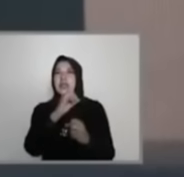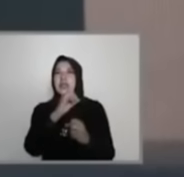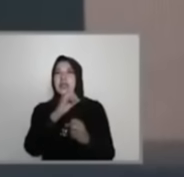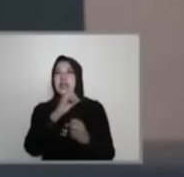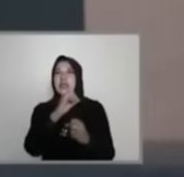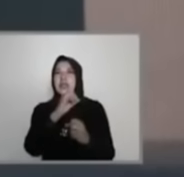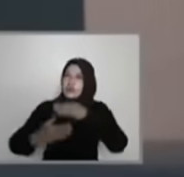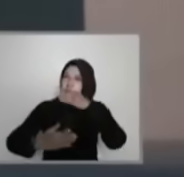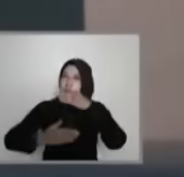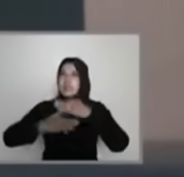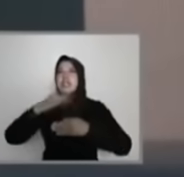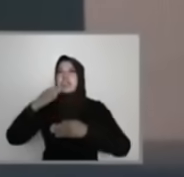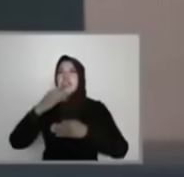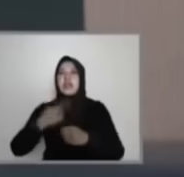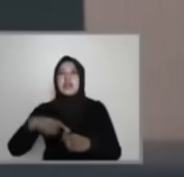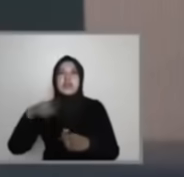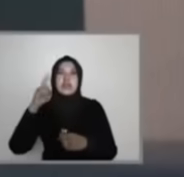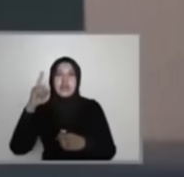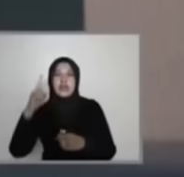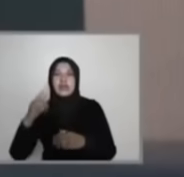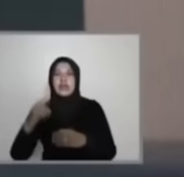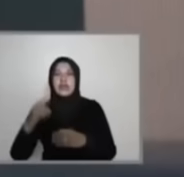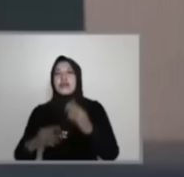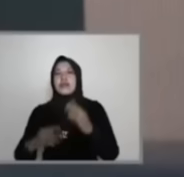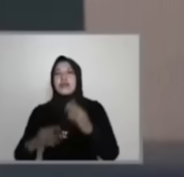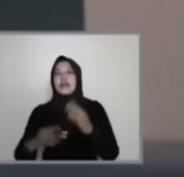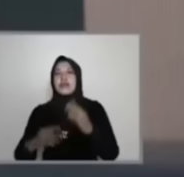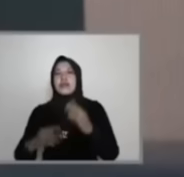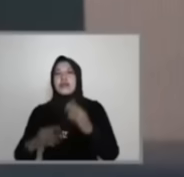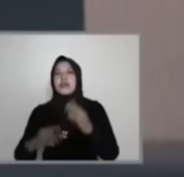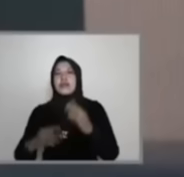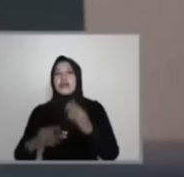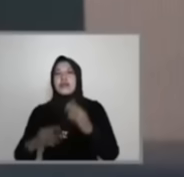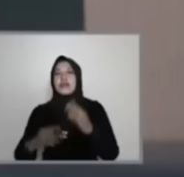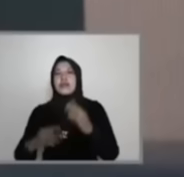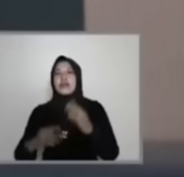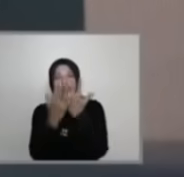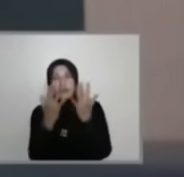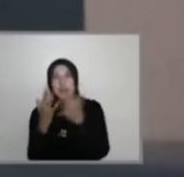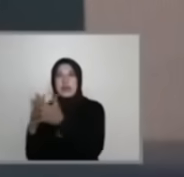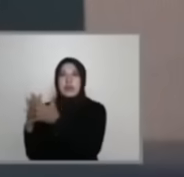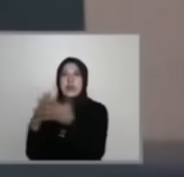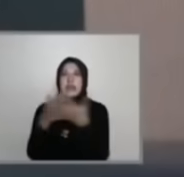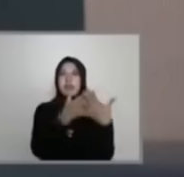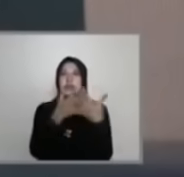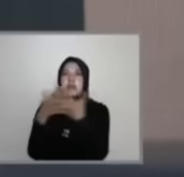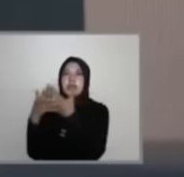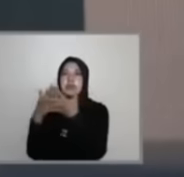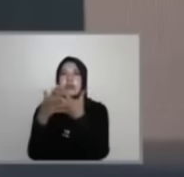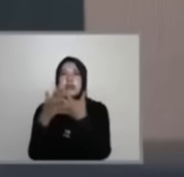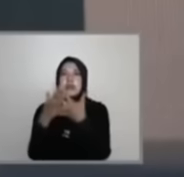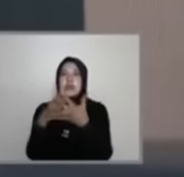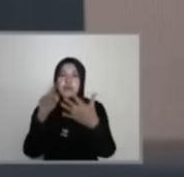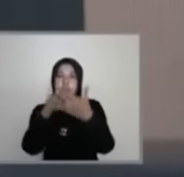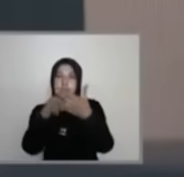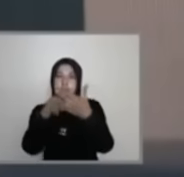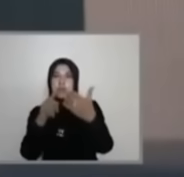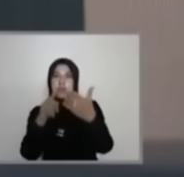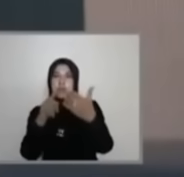maksimal. Salah satu dimensinya adalah angka melek Al-Quran yang berada pada